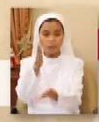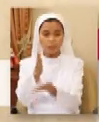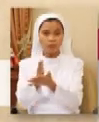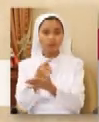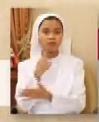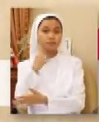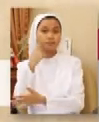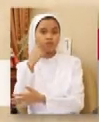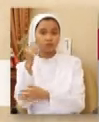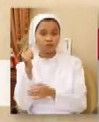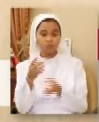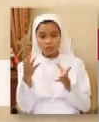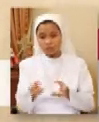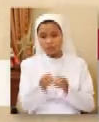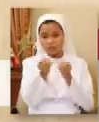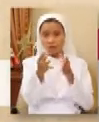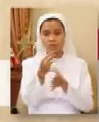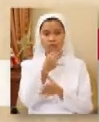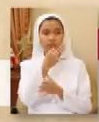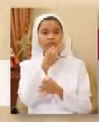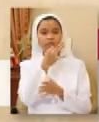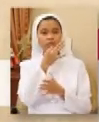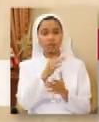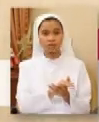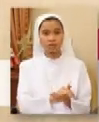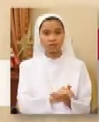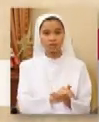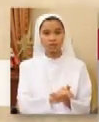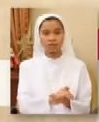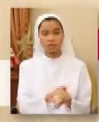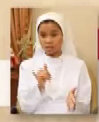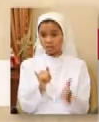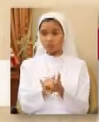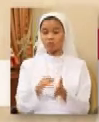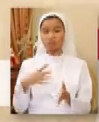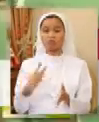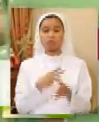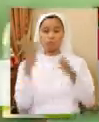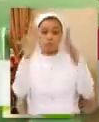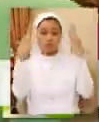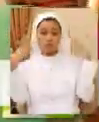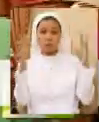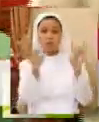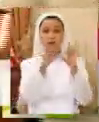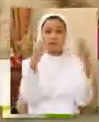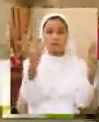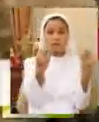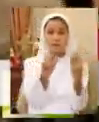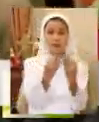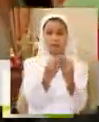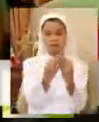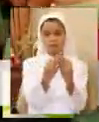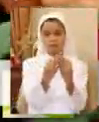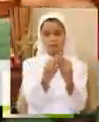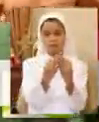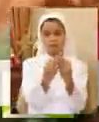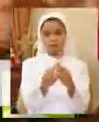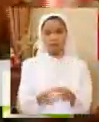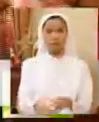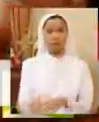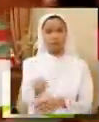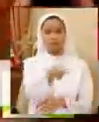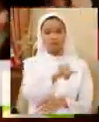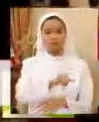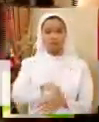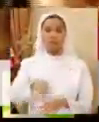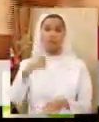Kasi yung mga kailangan. Ang ano po namin is yung family spirit, hindi lang yung community namin, sisters and priests,